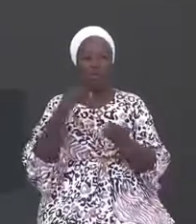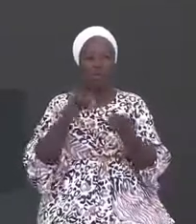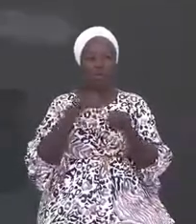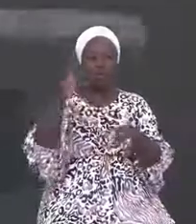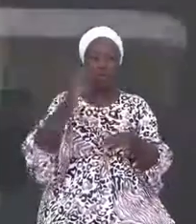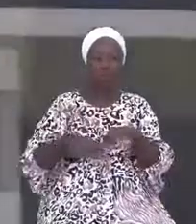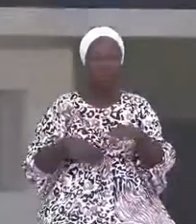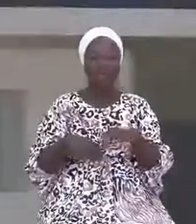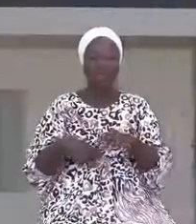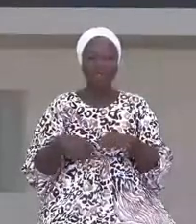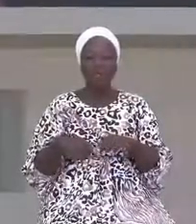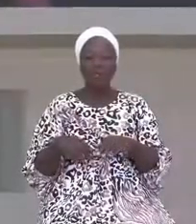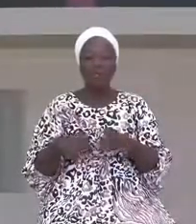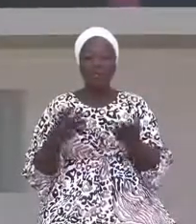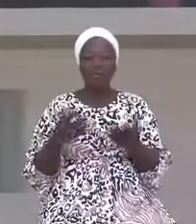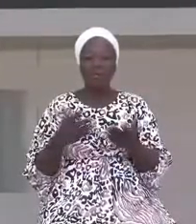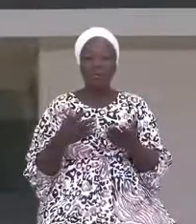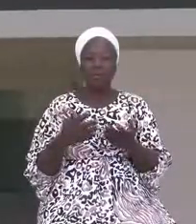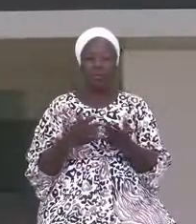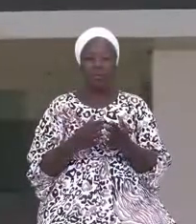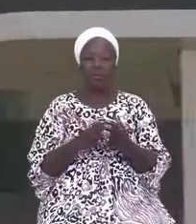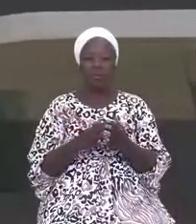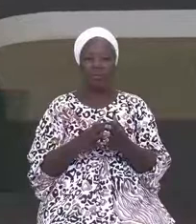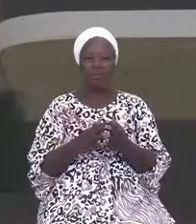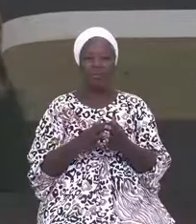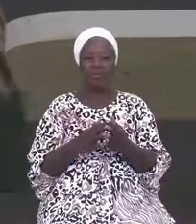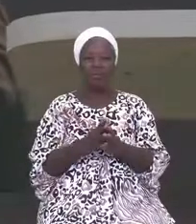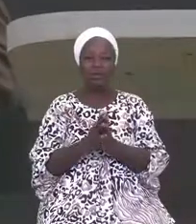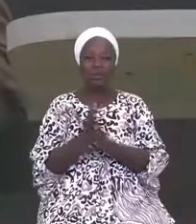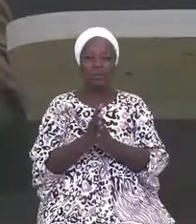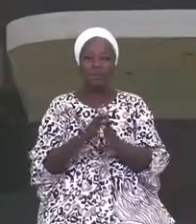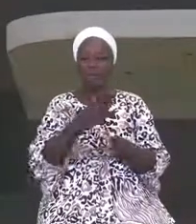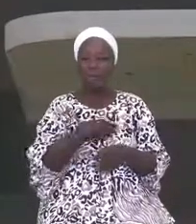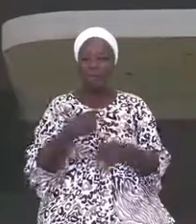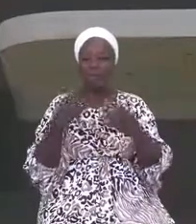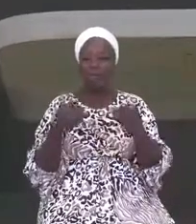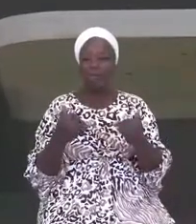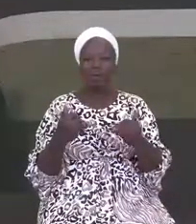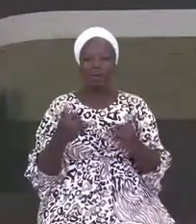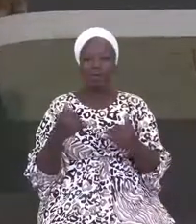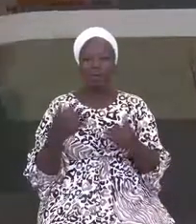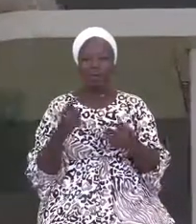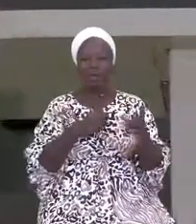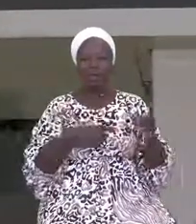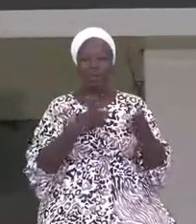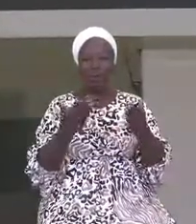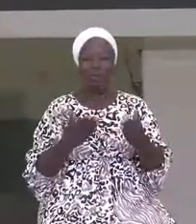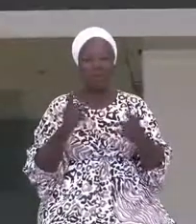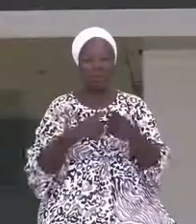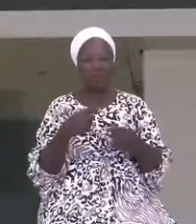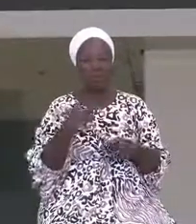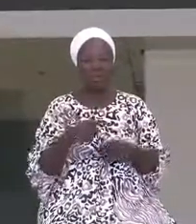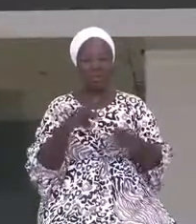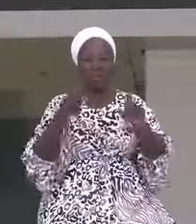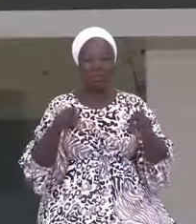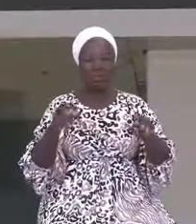Ils avaient attrapé un grand nombre de poissons. Maintenant, le Seigneur voulait vérifier Pierre. La